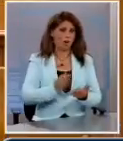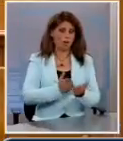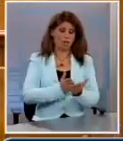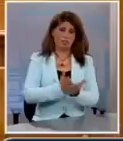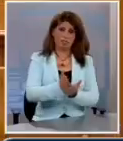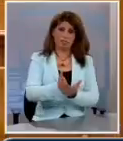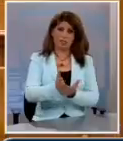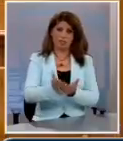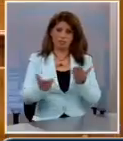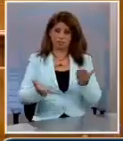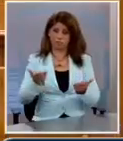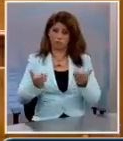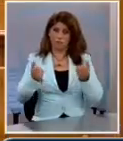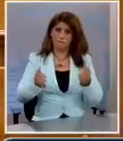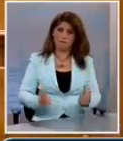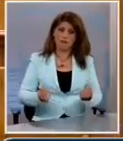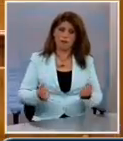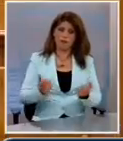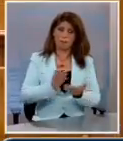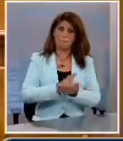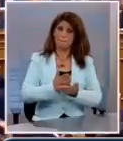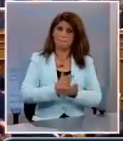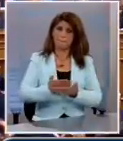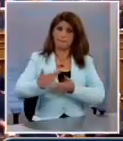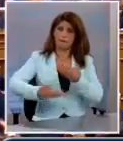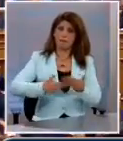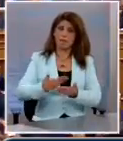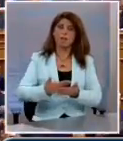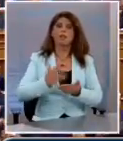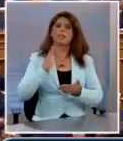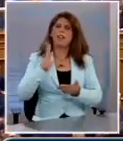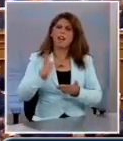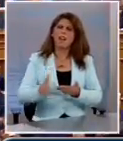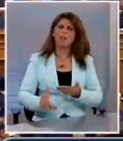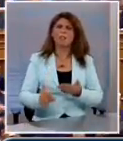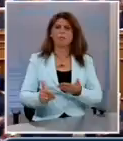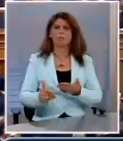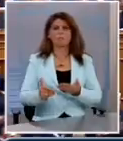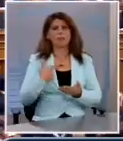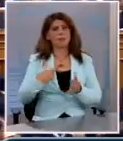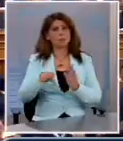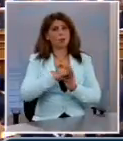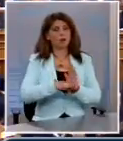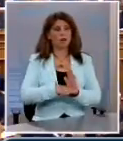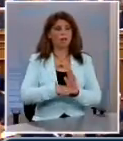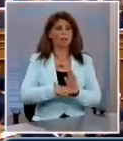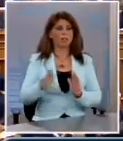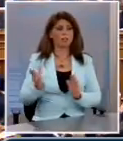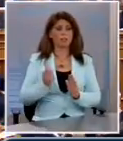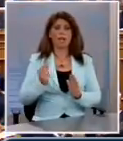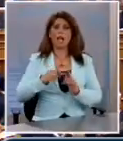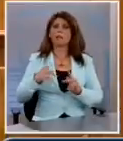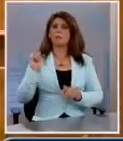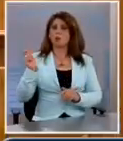κατανομής των βαρών ανάμεσα στις γενιές. Και ξεφύγαμε και ξεφεύγουμε κάθε μέρα από τον κανόνα της στήρας αντιπολιτευτικής